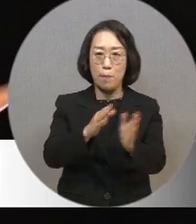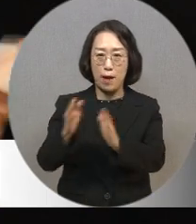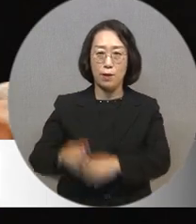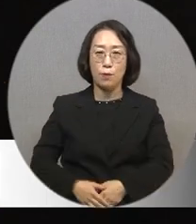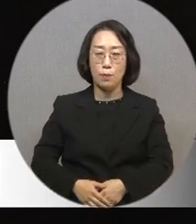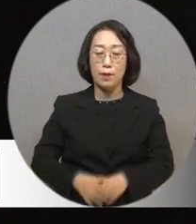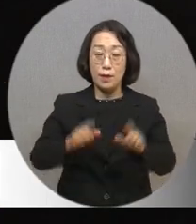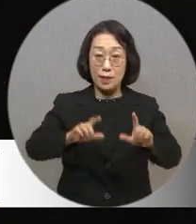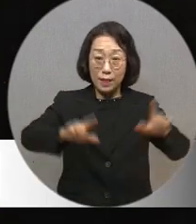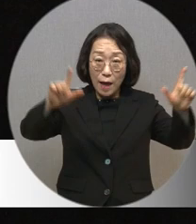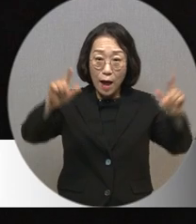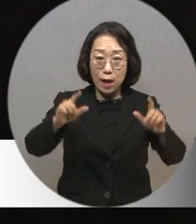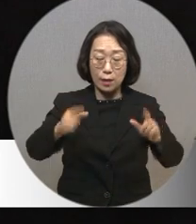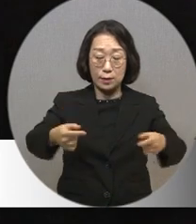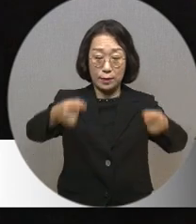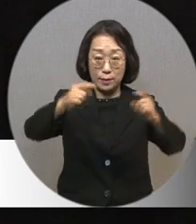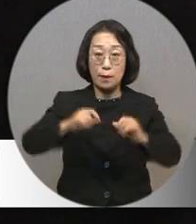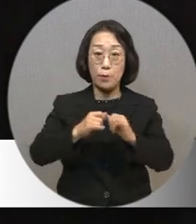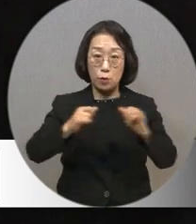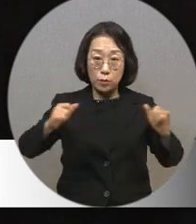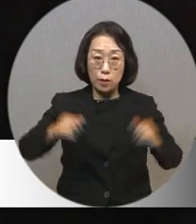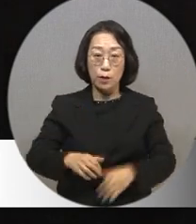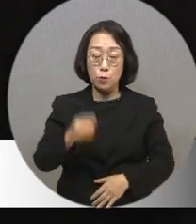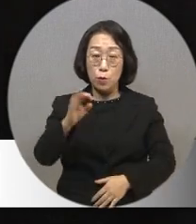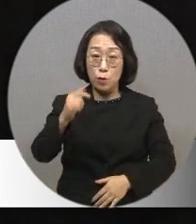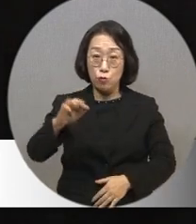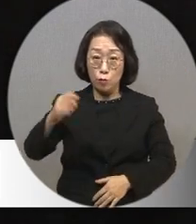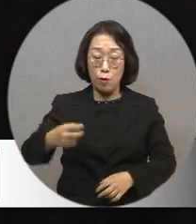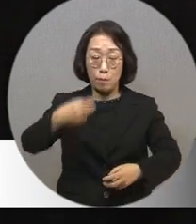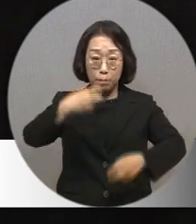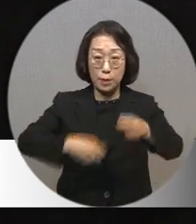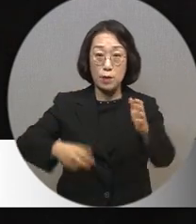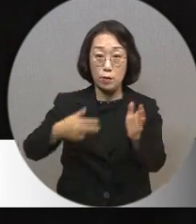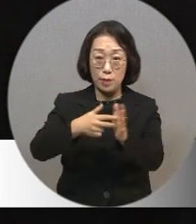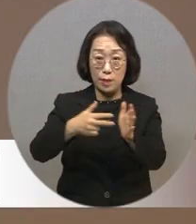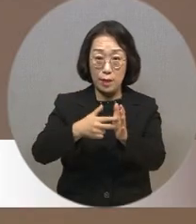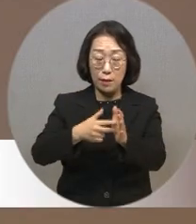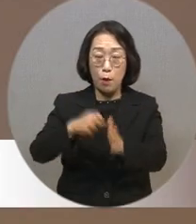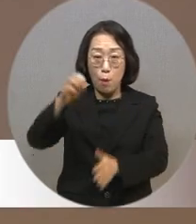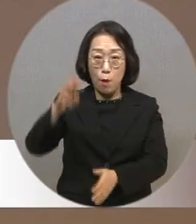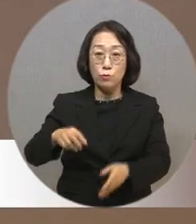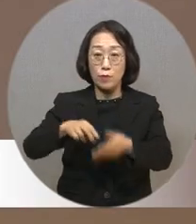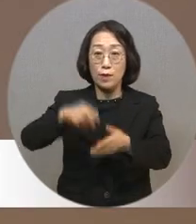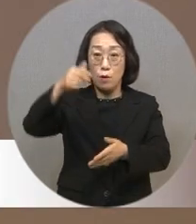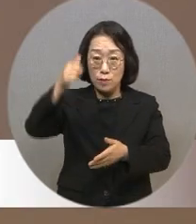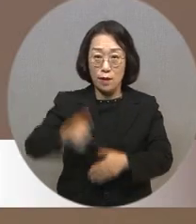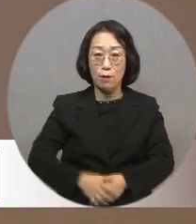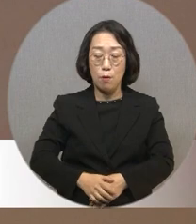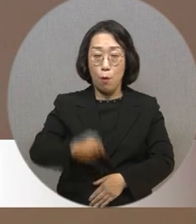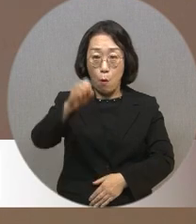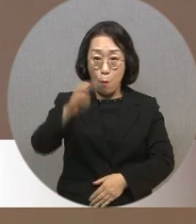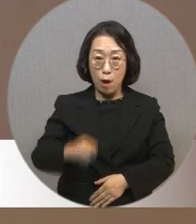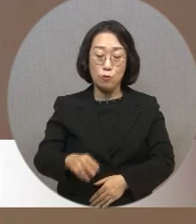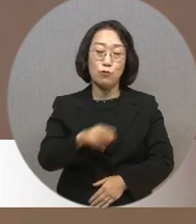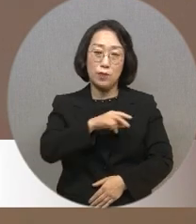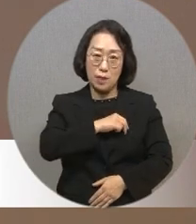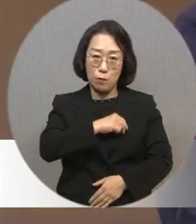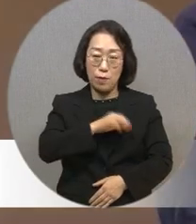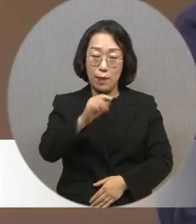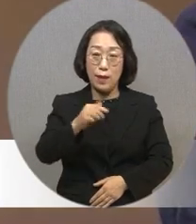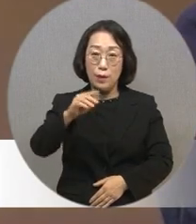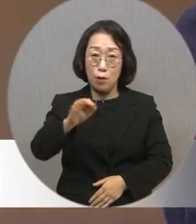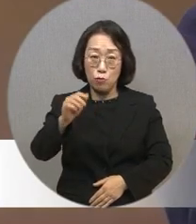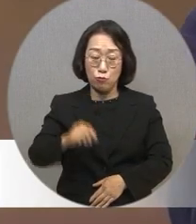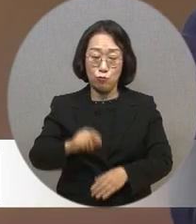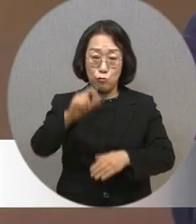이날 행사에는 교육 참여자를 비롯해 최유명 시청자 미디어재단 광주센터장과 이기순 광주광역시 의원, 안영주